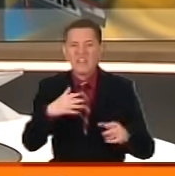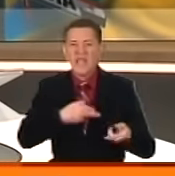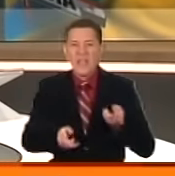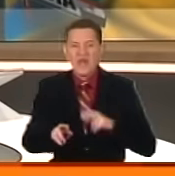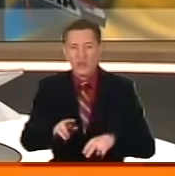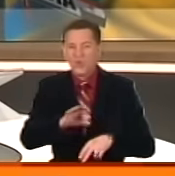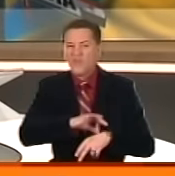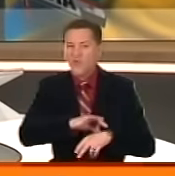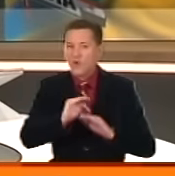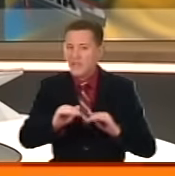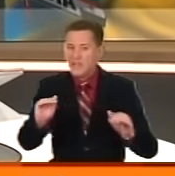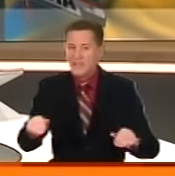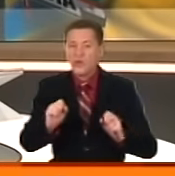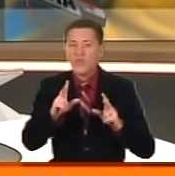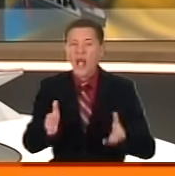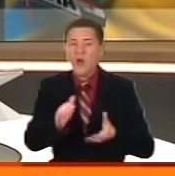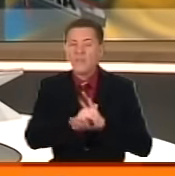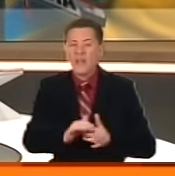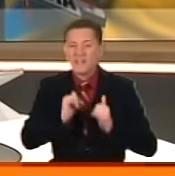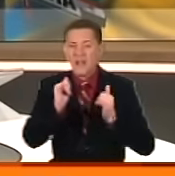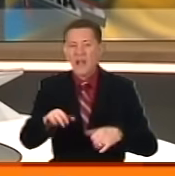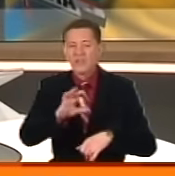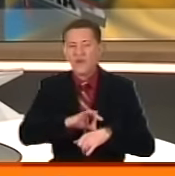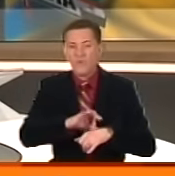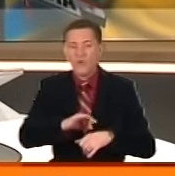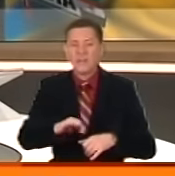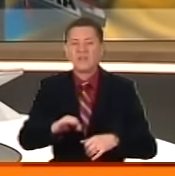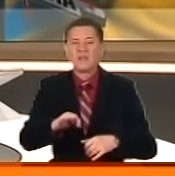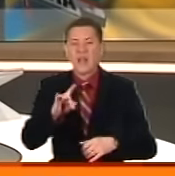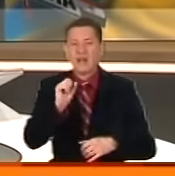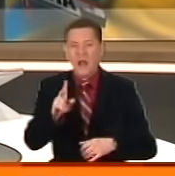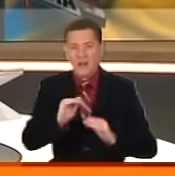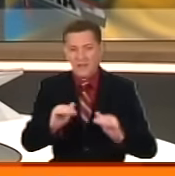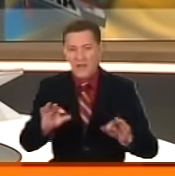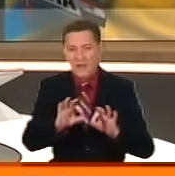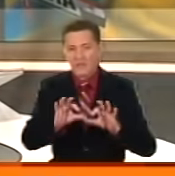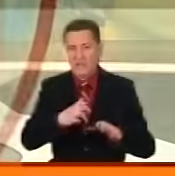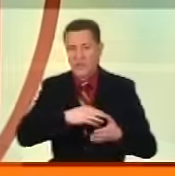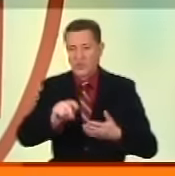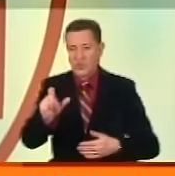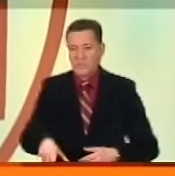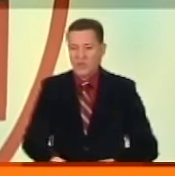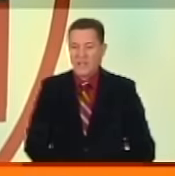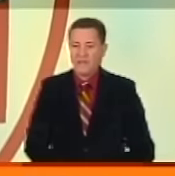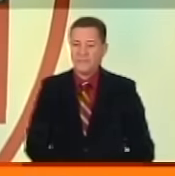діти. Як об'єдналися заради малечі хворої на лейкемію, розкаже Сергій Стаценко.